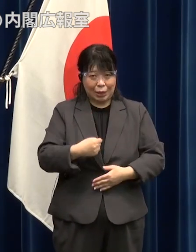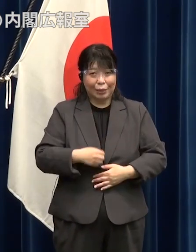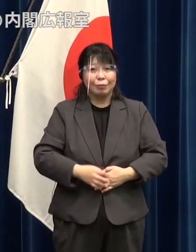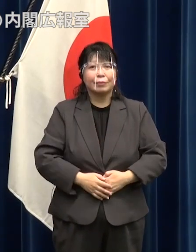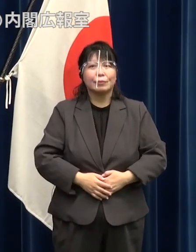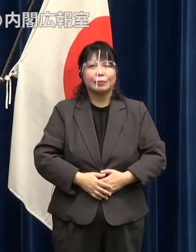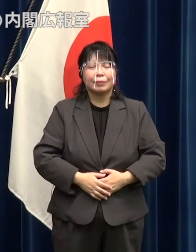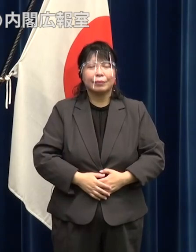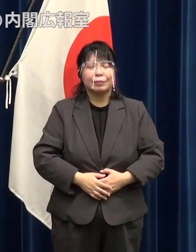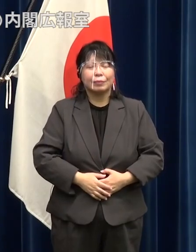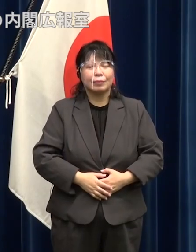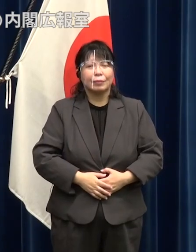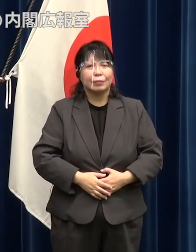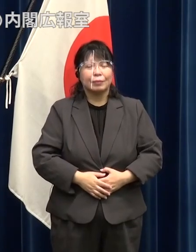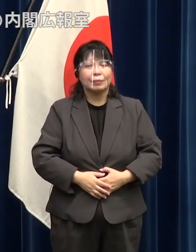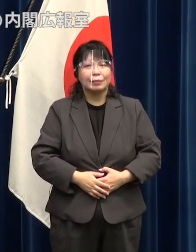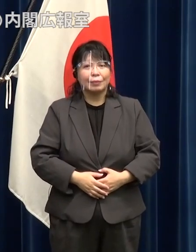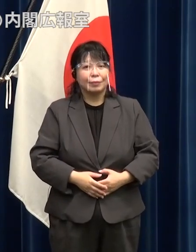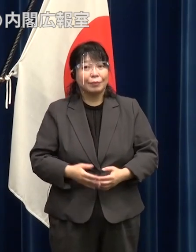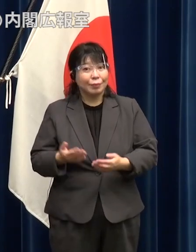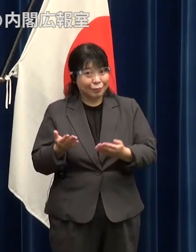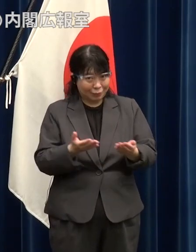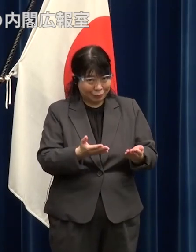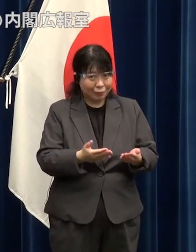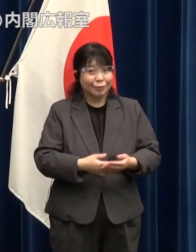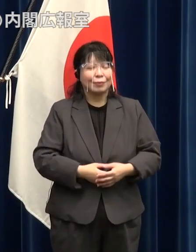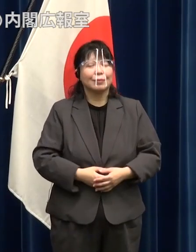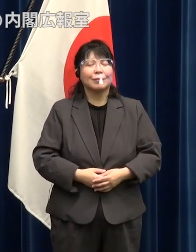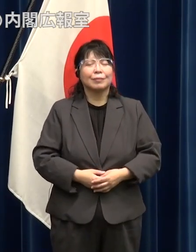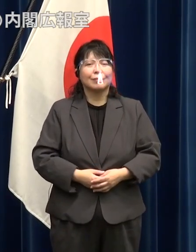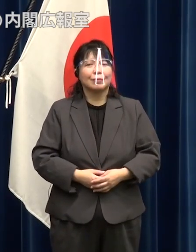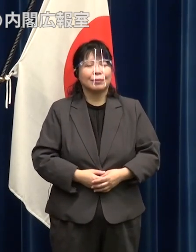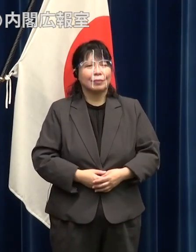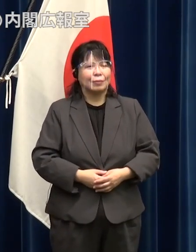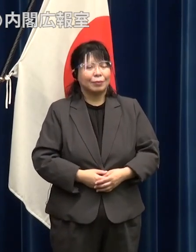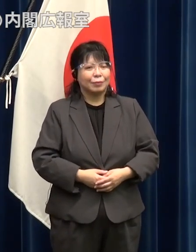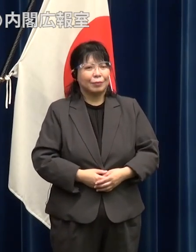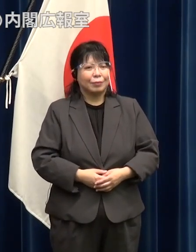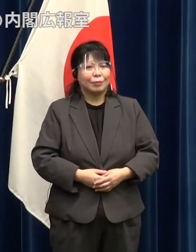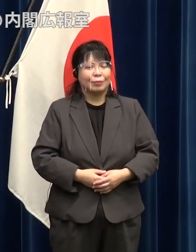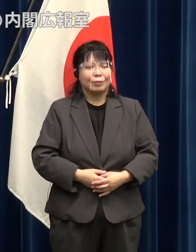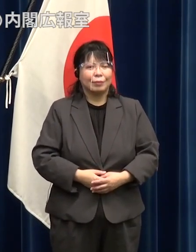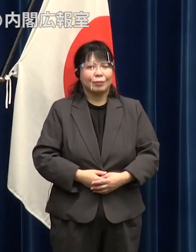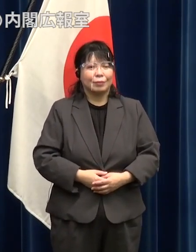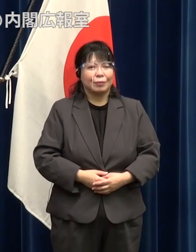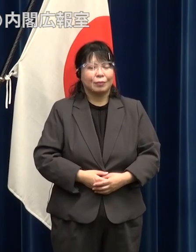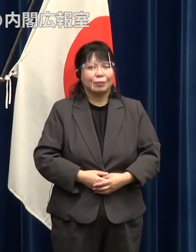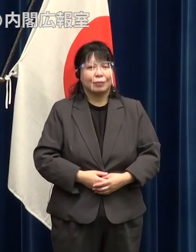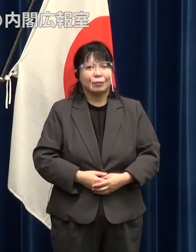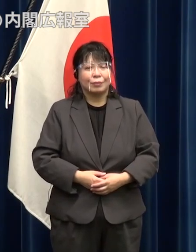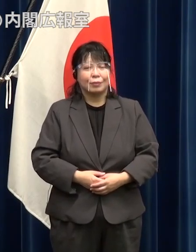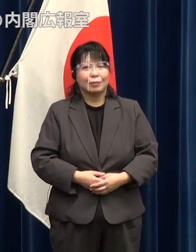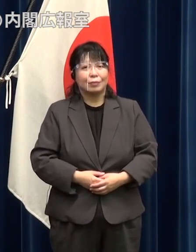。 それではその次、ではウォールストリートジャーナルのランダさん。